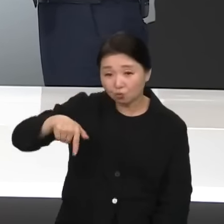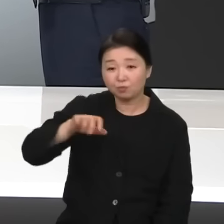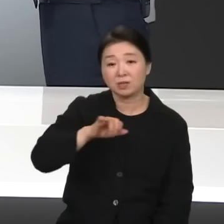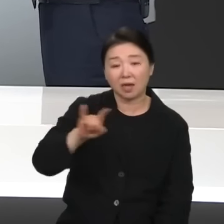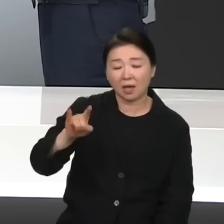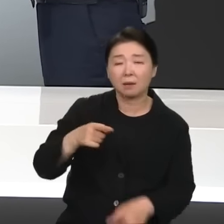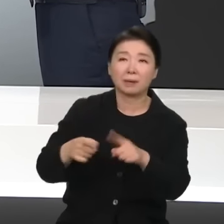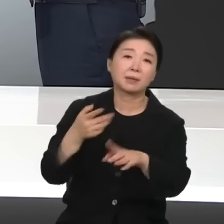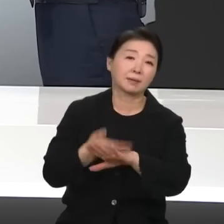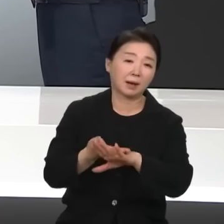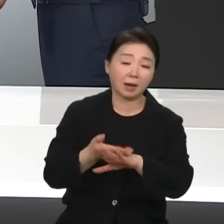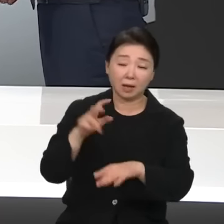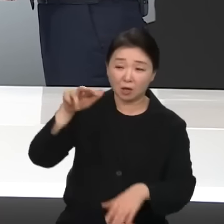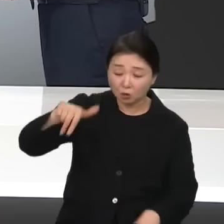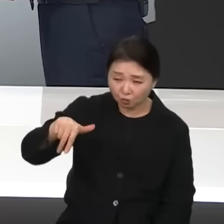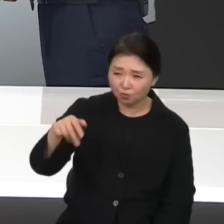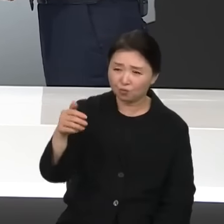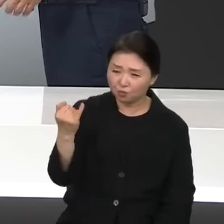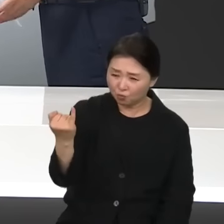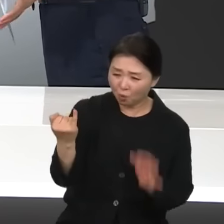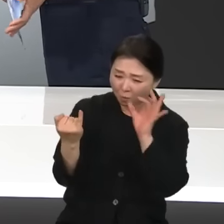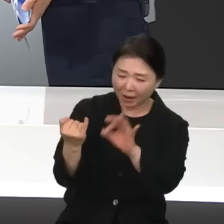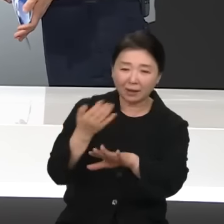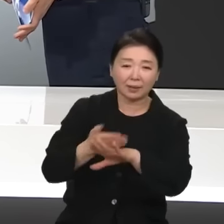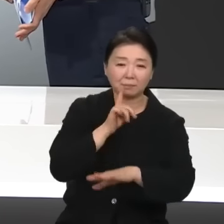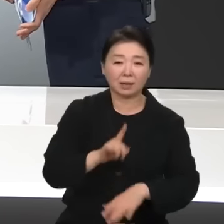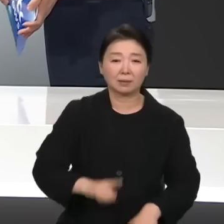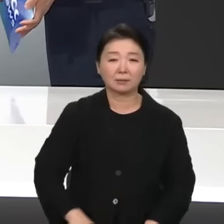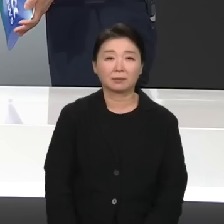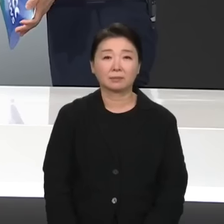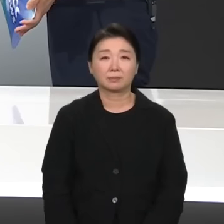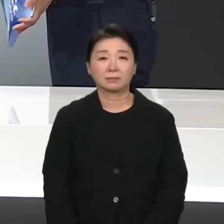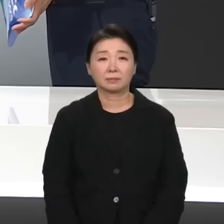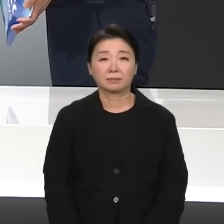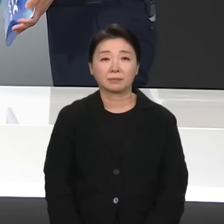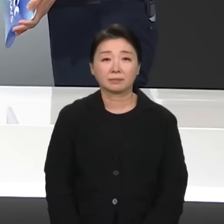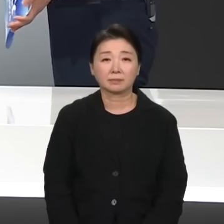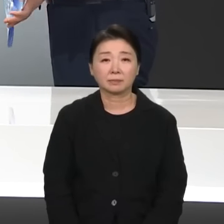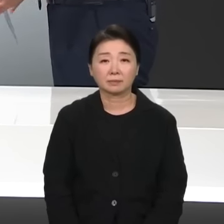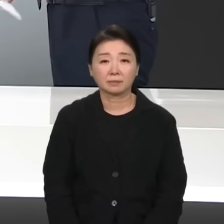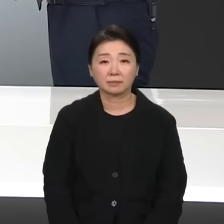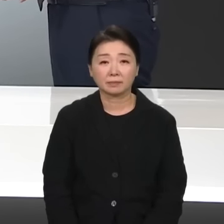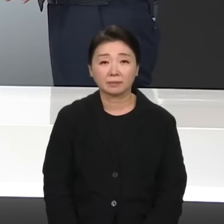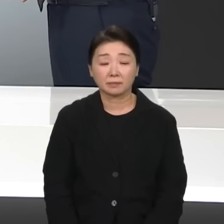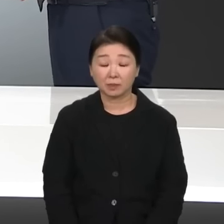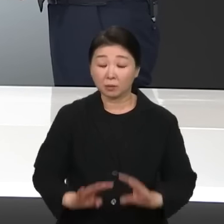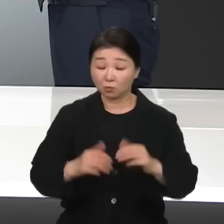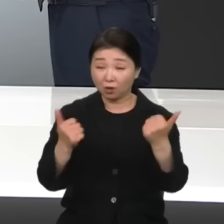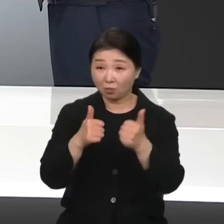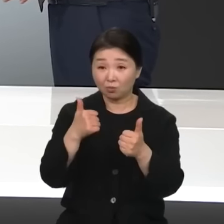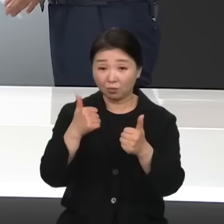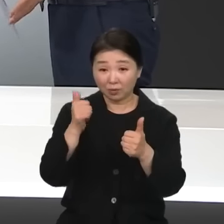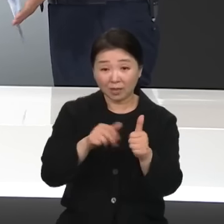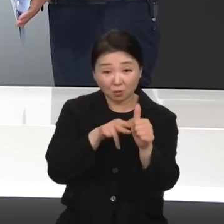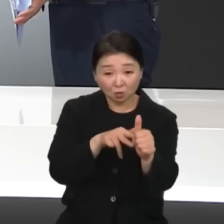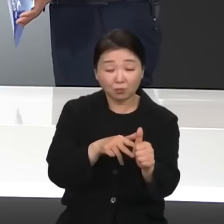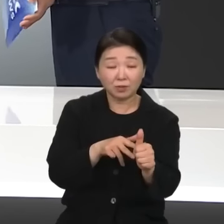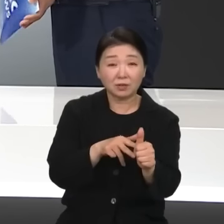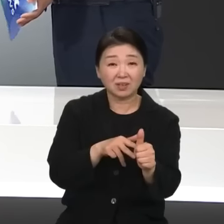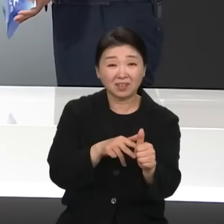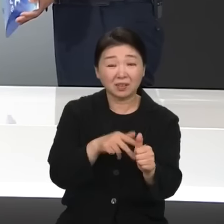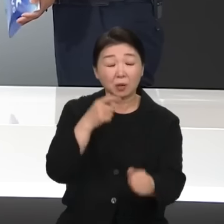판단이 달랐다, 추미애 후보에 대한 판단이 달랐다, 이렇게 분석할 수 있는 겁니다. 네. 그런가 하면 이번에 국회의장 후보가 되지 못한 추미애